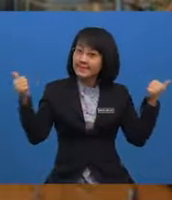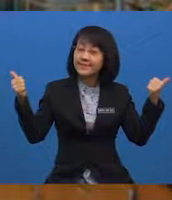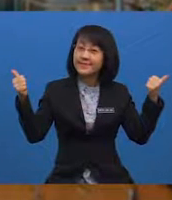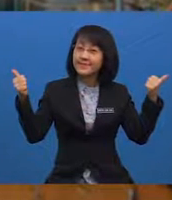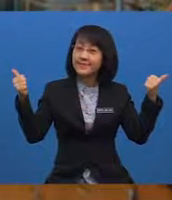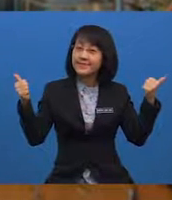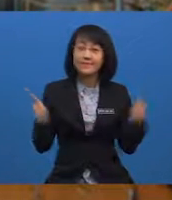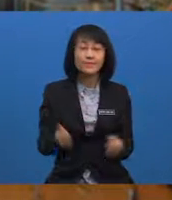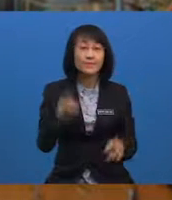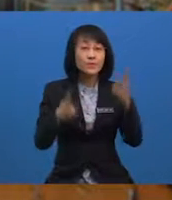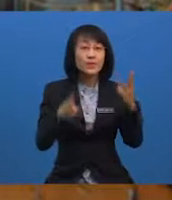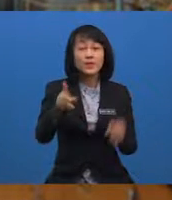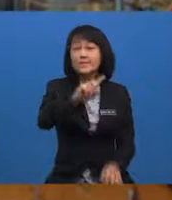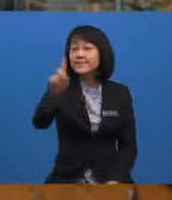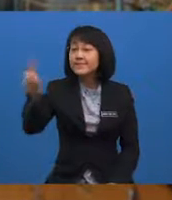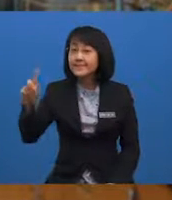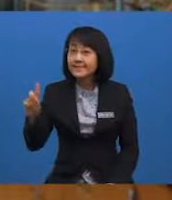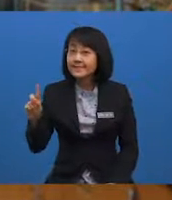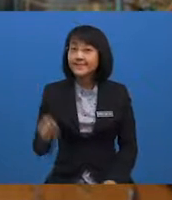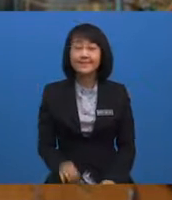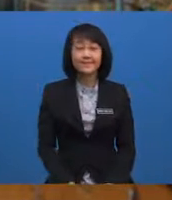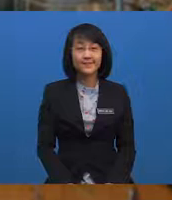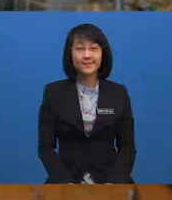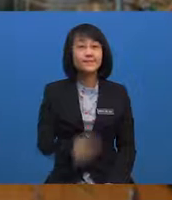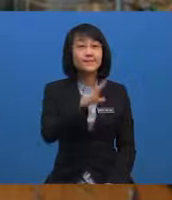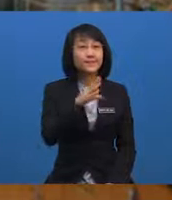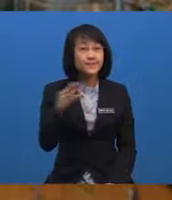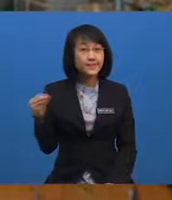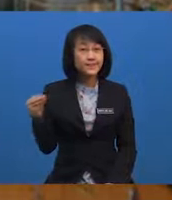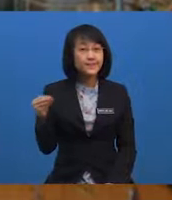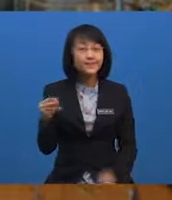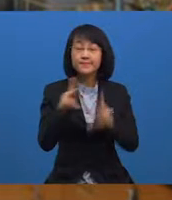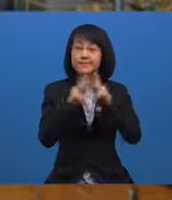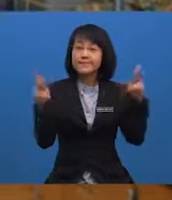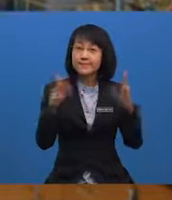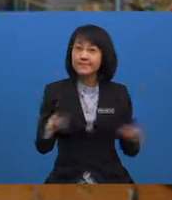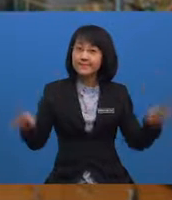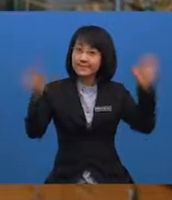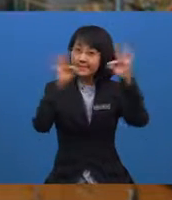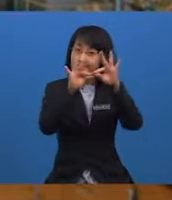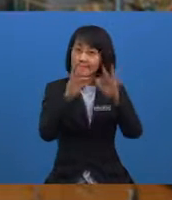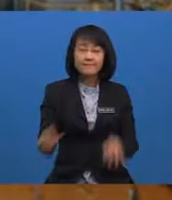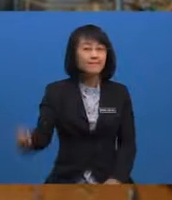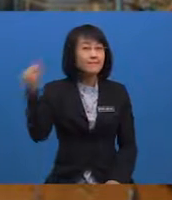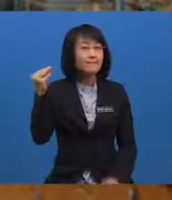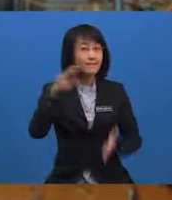sejahtera walau di mana pun berada. Dan paling penting, masih bersemangat untuk